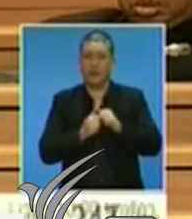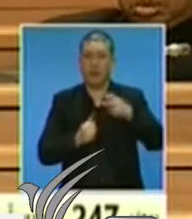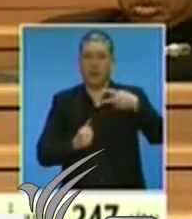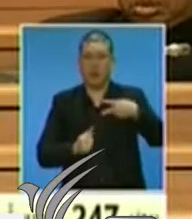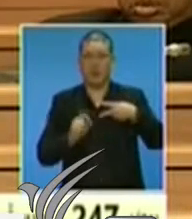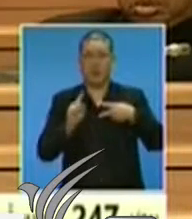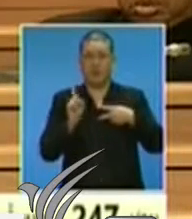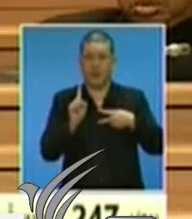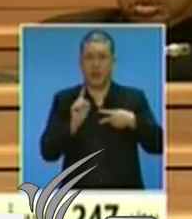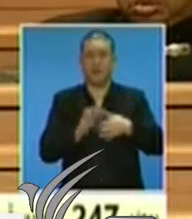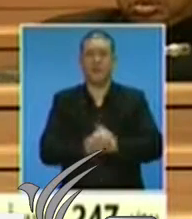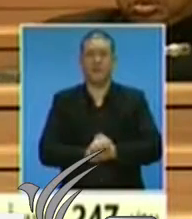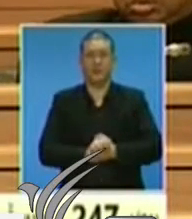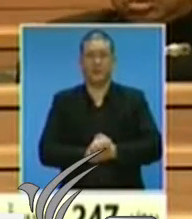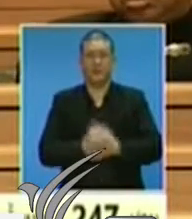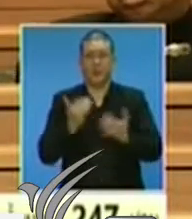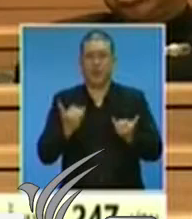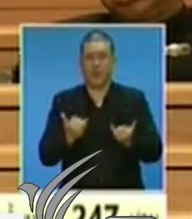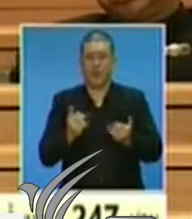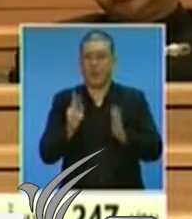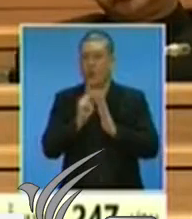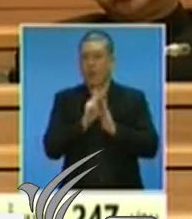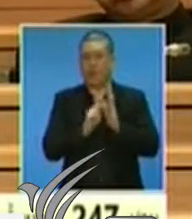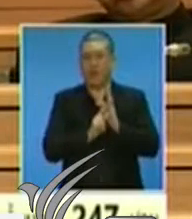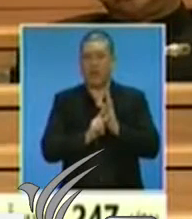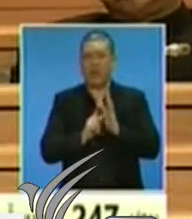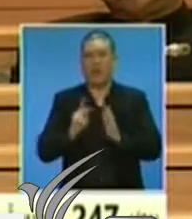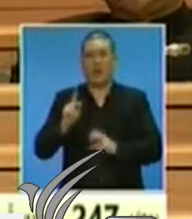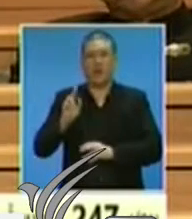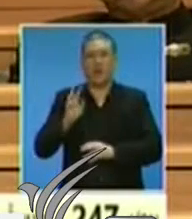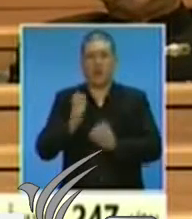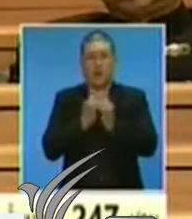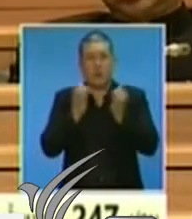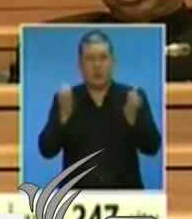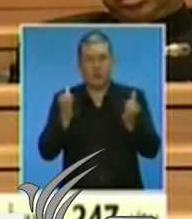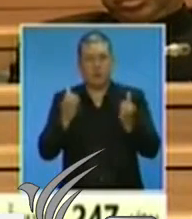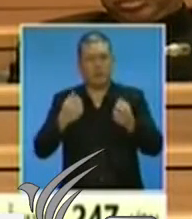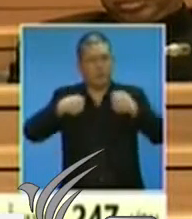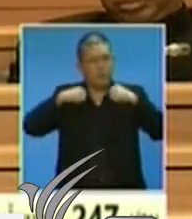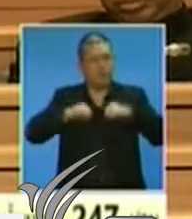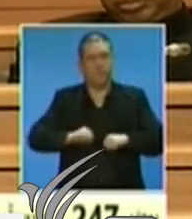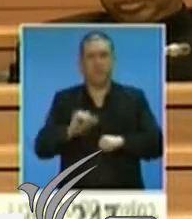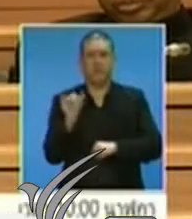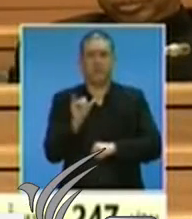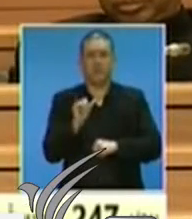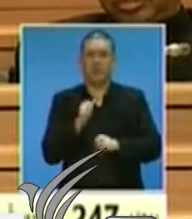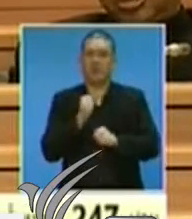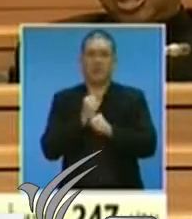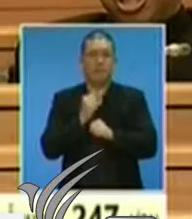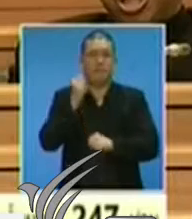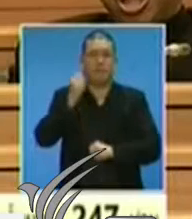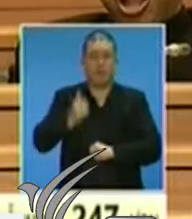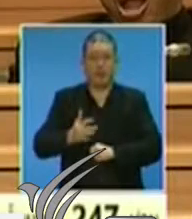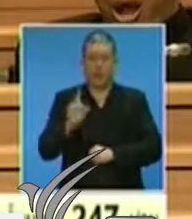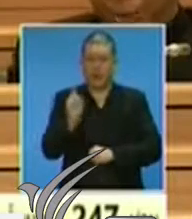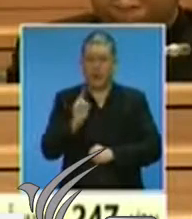ในข้อกฎหมายที่วันนี้ยังไม่มีศาลรัฐธรรมนูญวินิจฉัยยังไม่มีคนตัดสินทำอะไรก็ไม่ได้ก็คือมีค